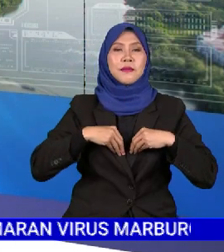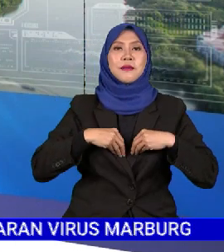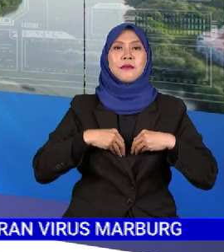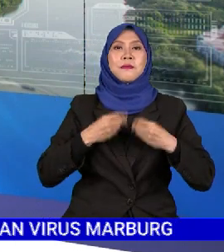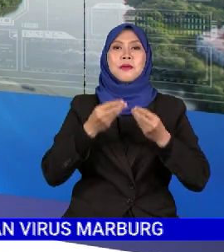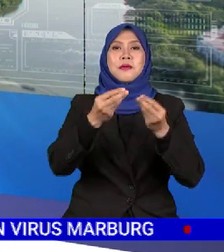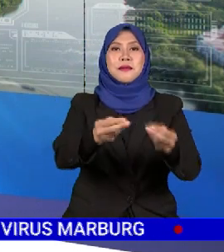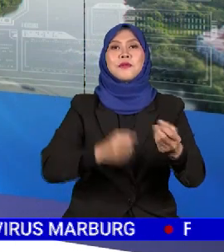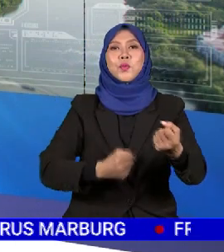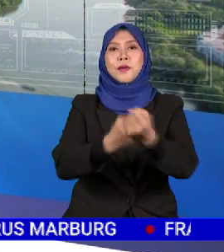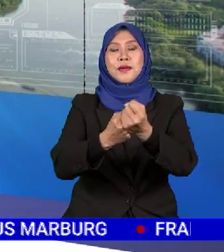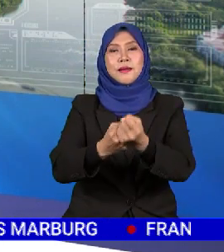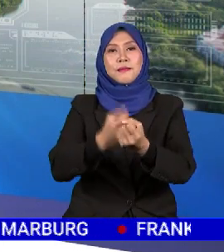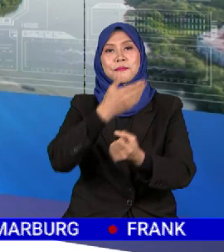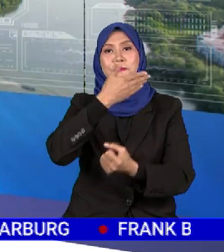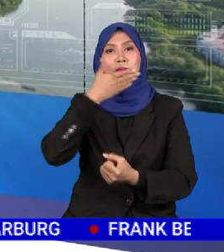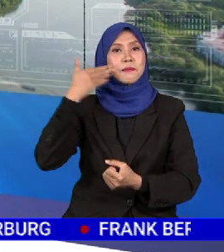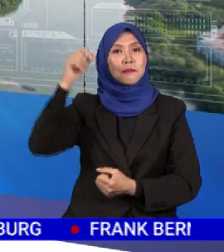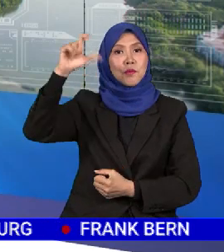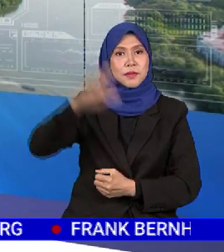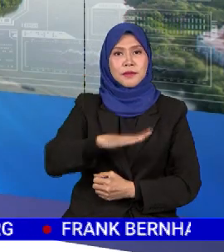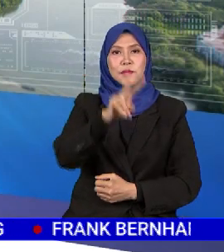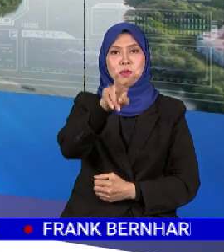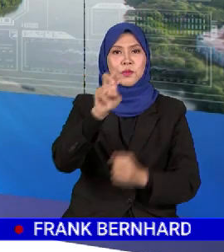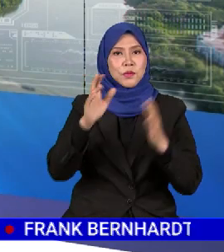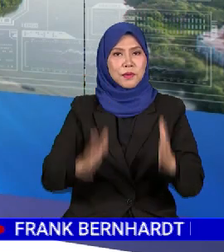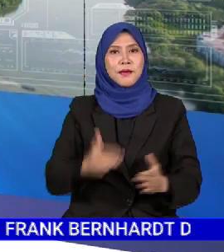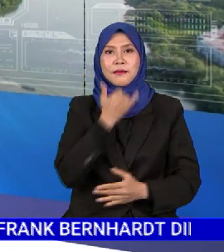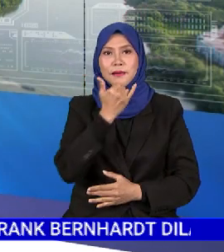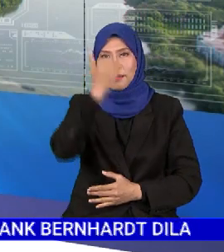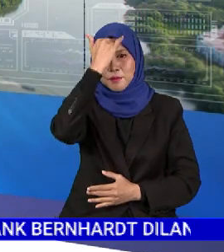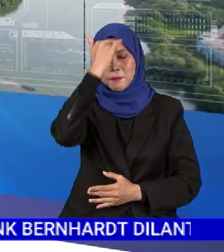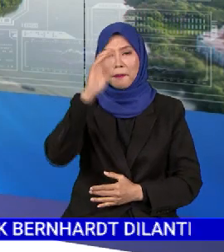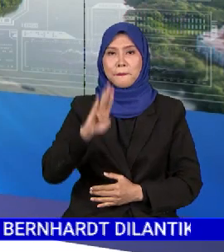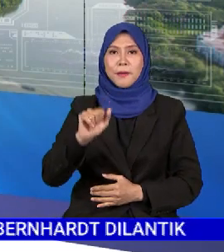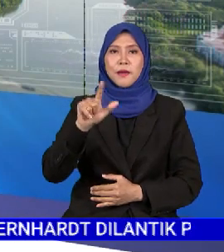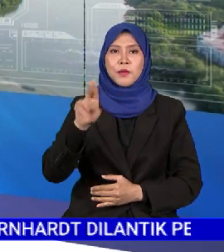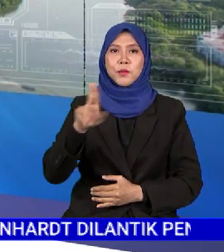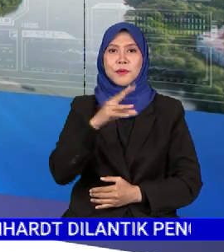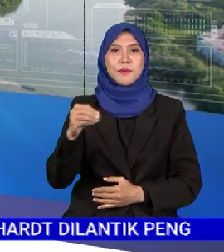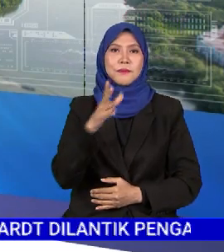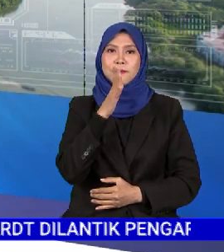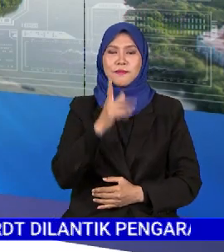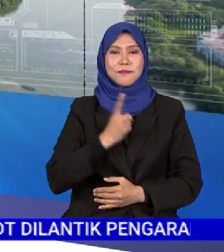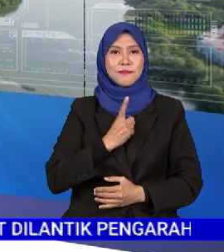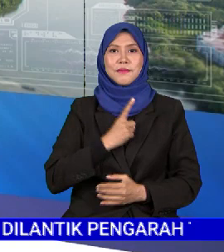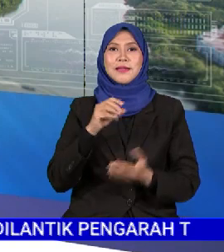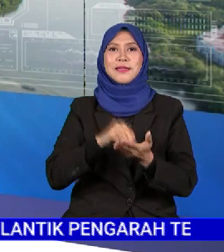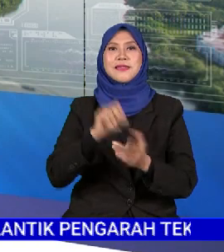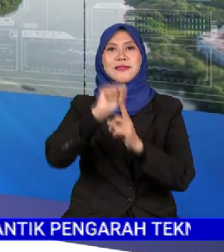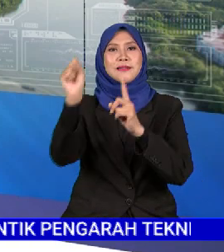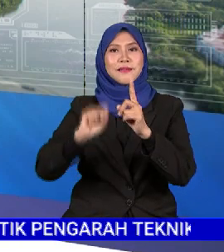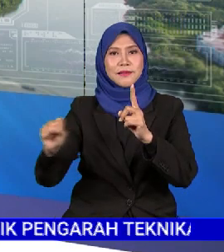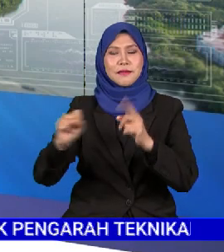bagi menyerahkan sumbangan Ramadan kepada hampir 200 asnaf terdiri anak yatim, balu dan ibu tunggal di Sandakan.